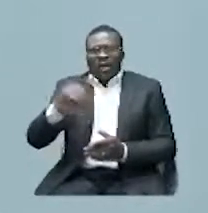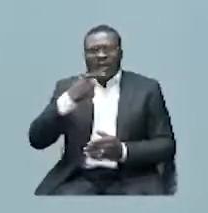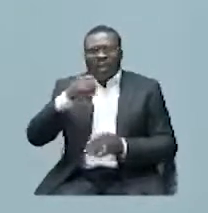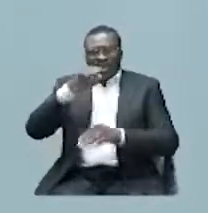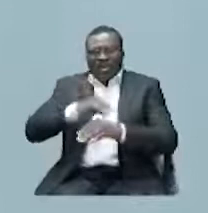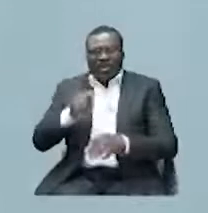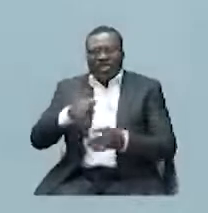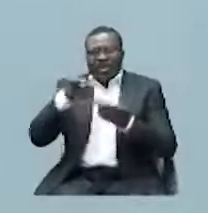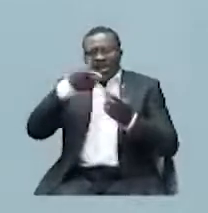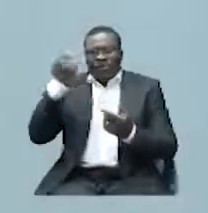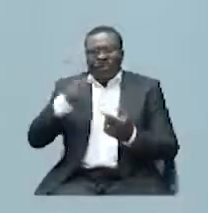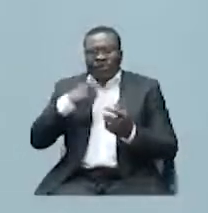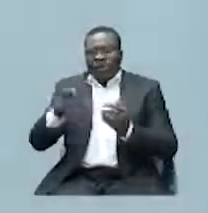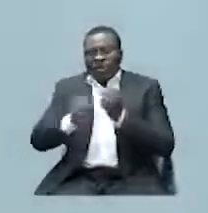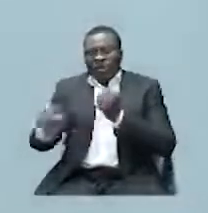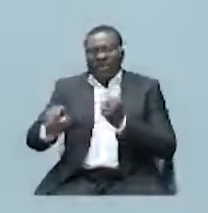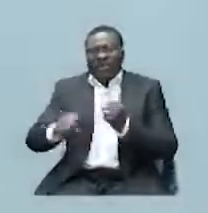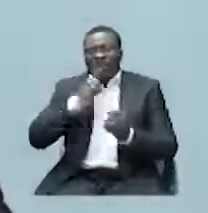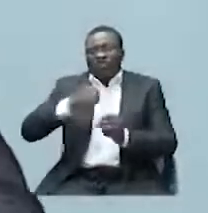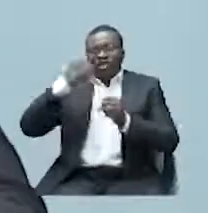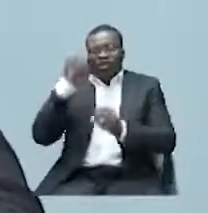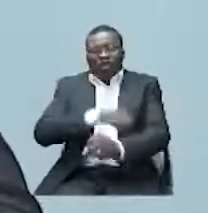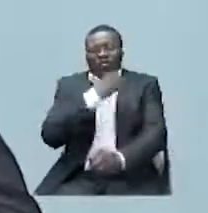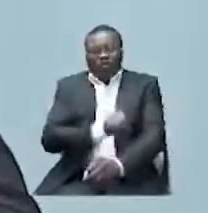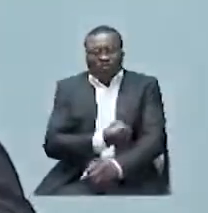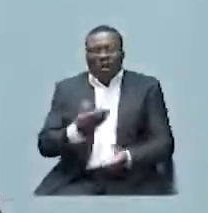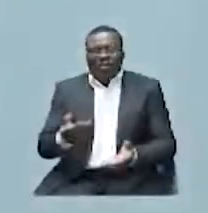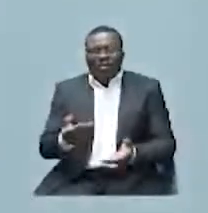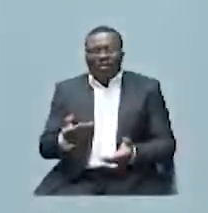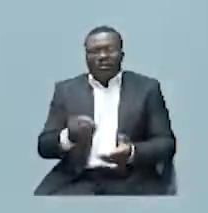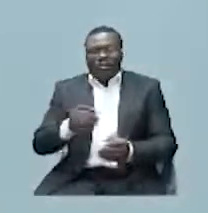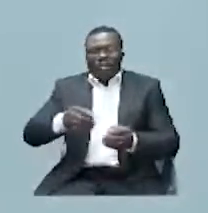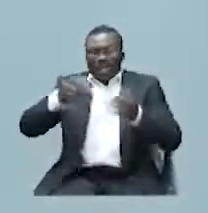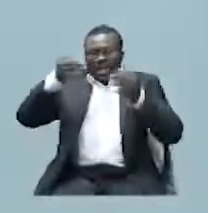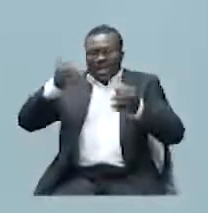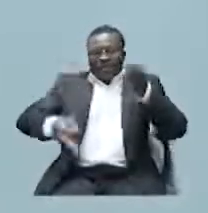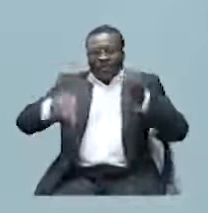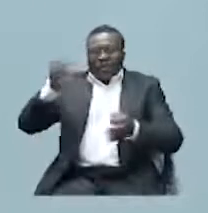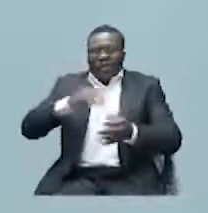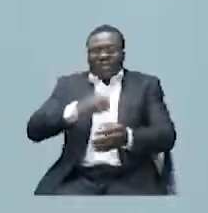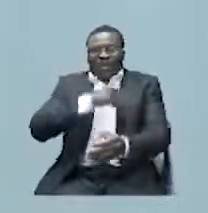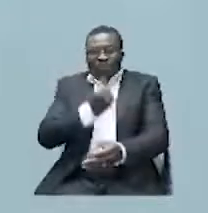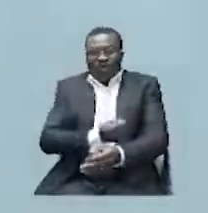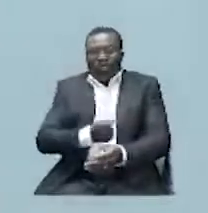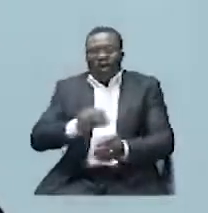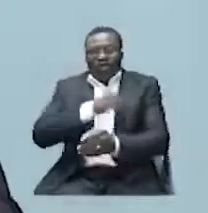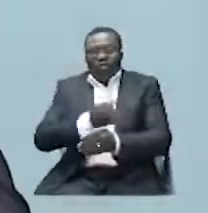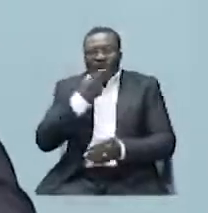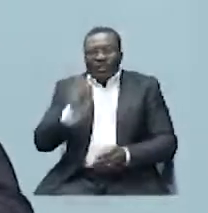qu'on dit que la presse, les médias constituent un pouvoir distinct du pouvoir exécutif. La justice est un pouvoir distinct du pouvoir